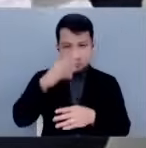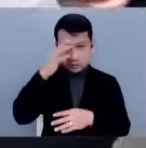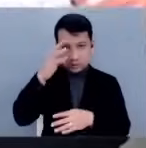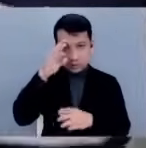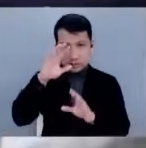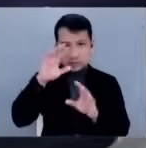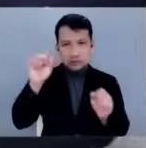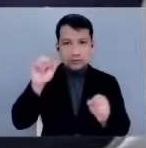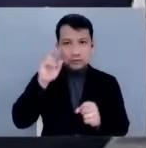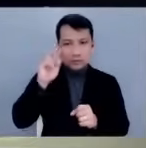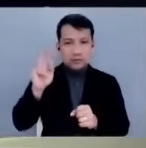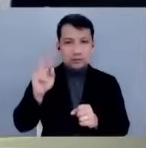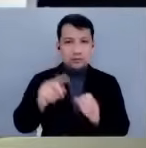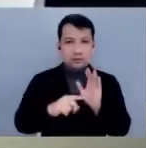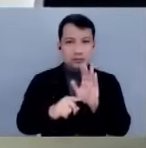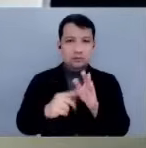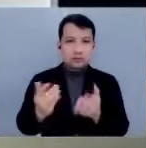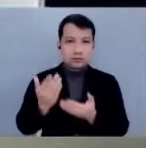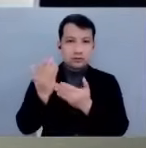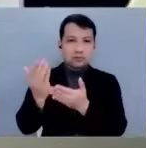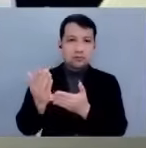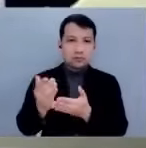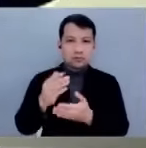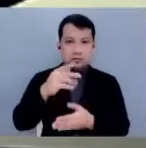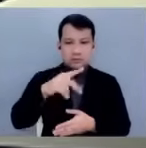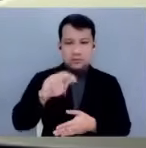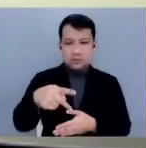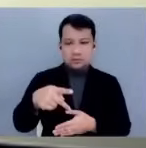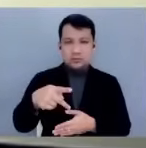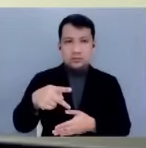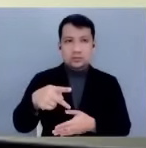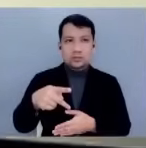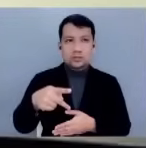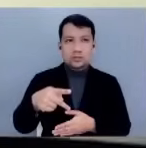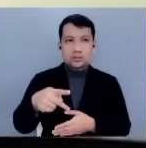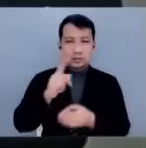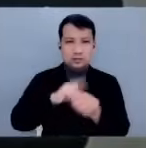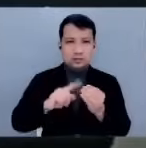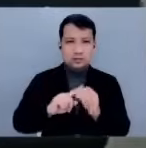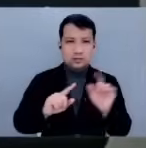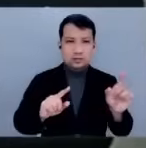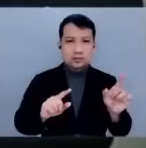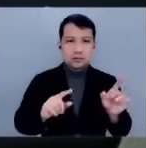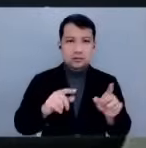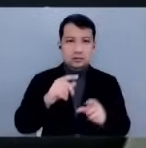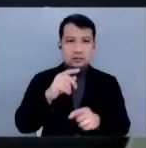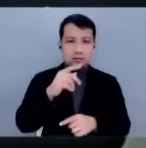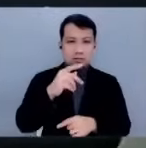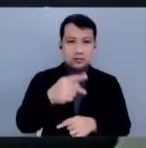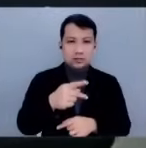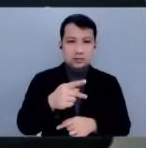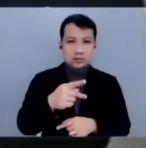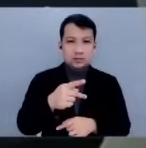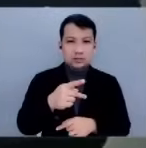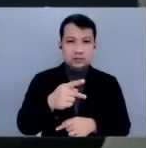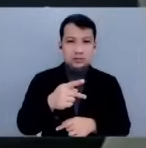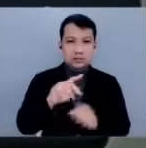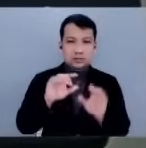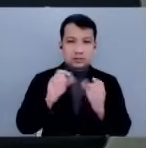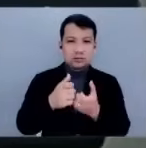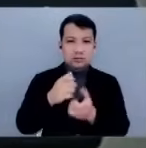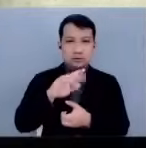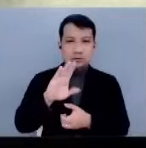po dyan, naghain na reklamo sa PNP Anti-Cybercrime Group ang kapisana ng mga social media broadcasters ng